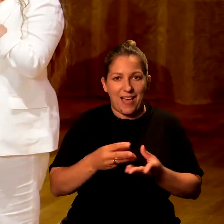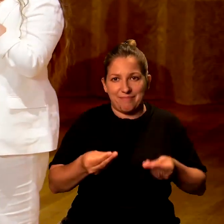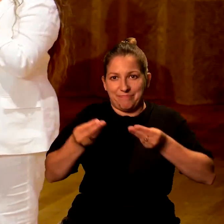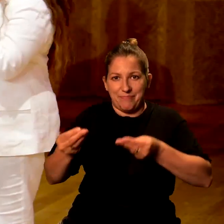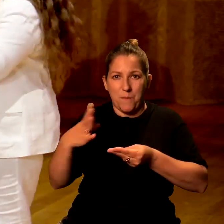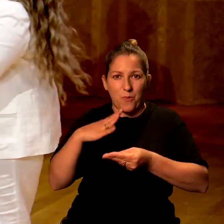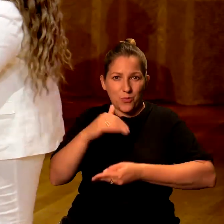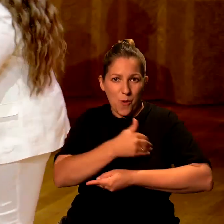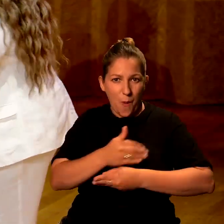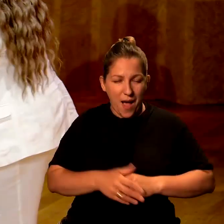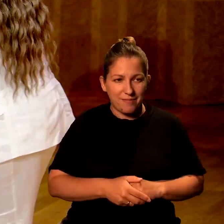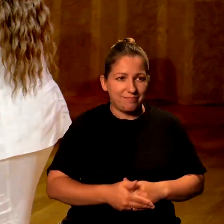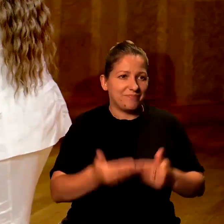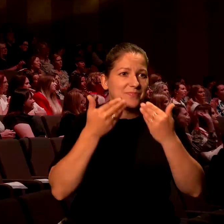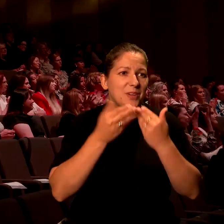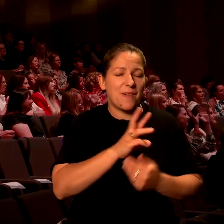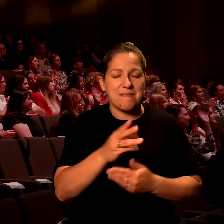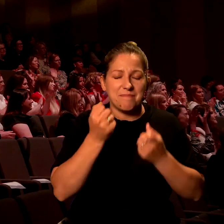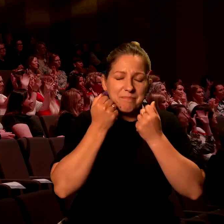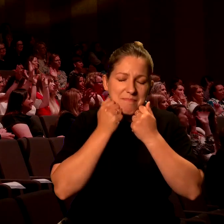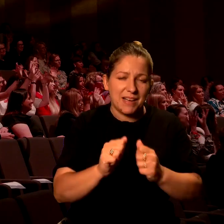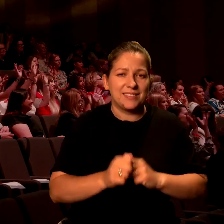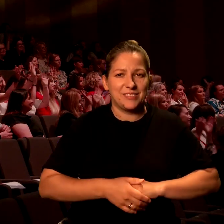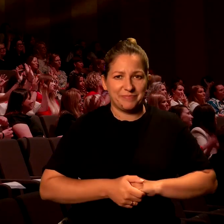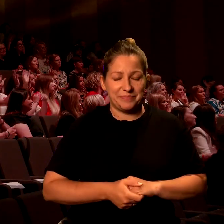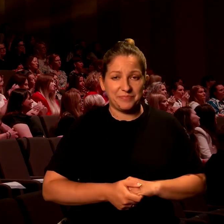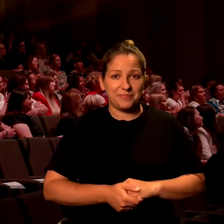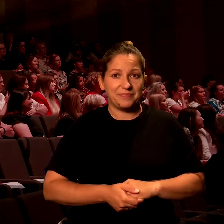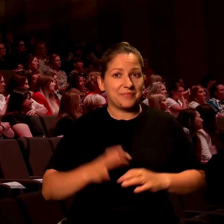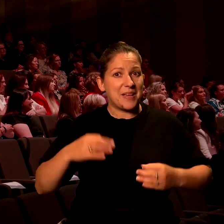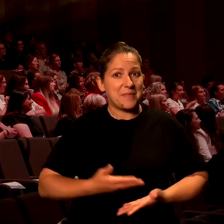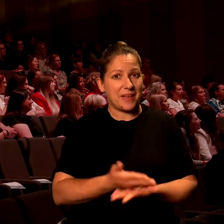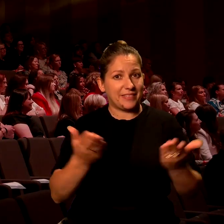szkołach. Dziękuję Wam bardzo. Drodzy Państwo,